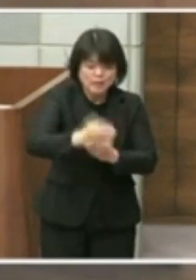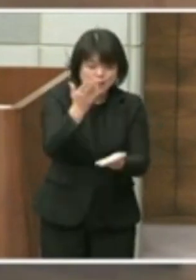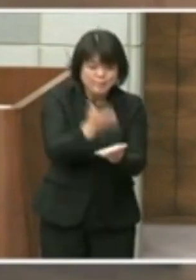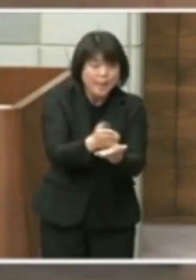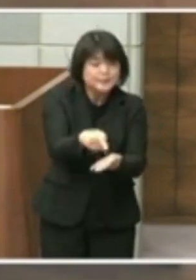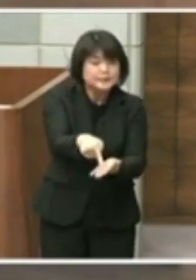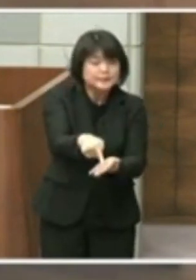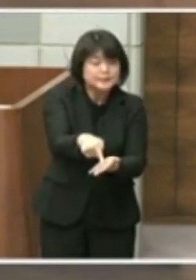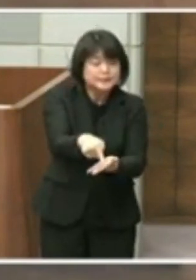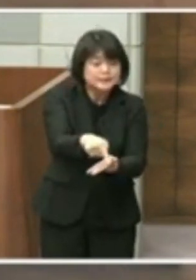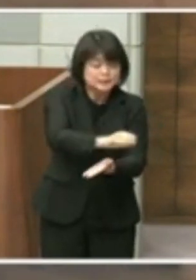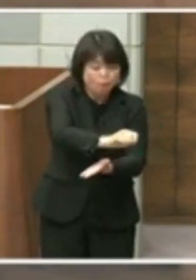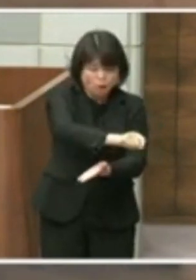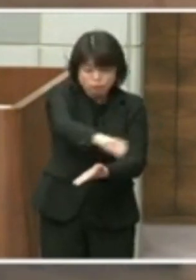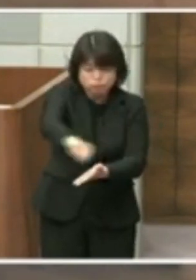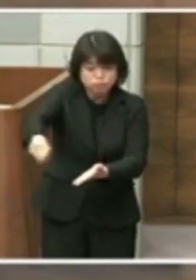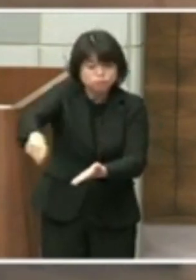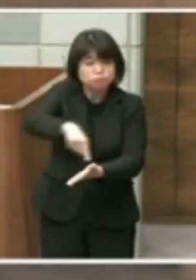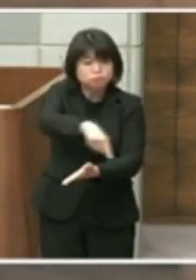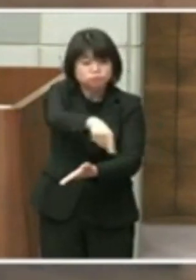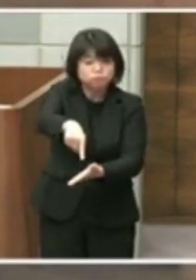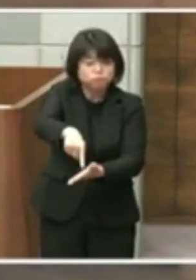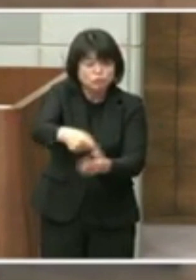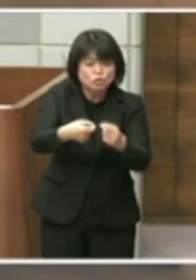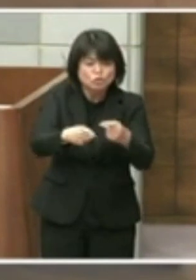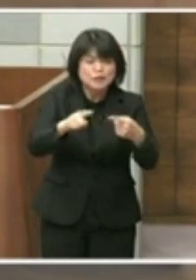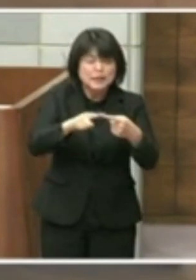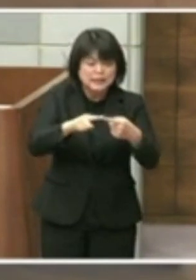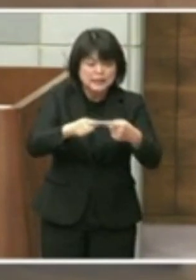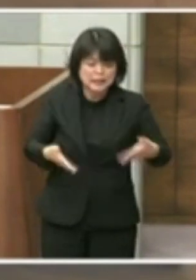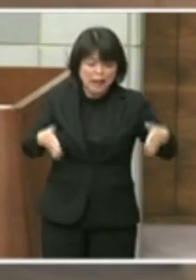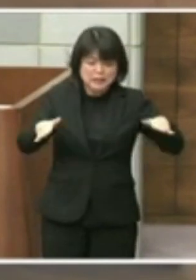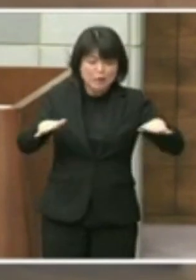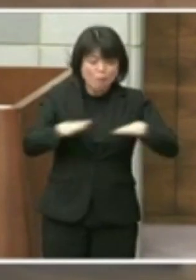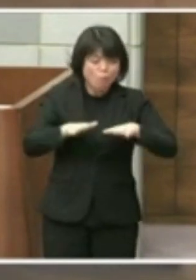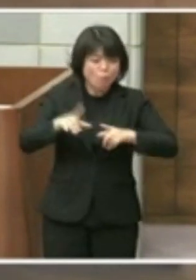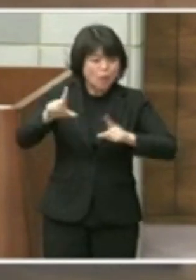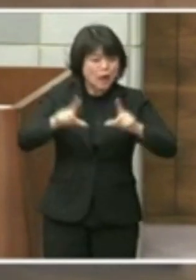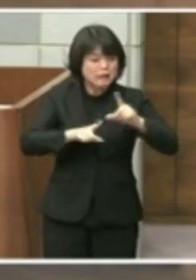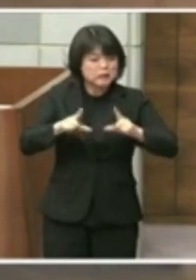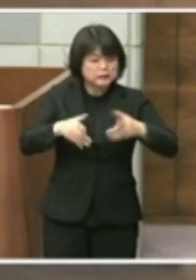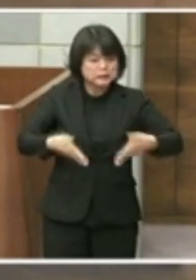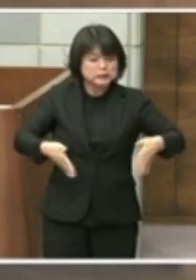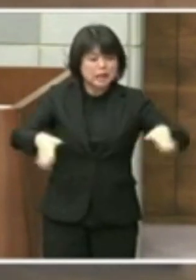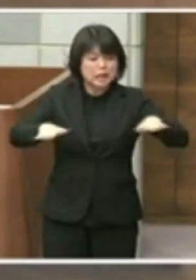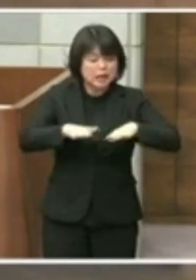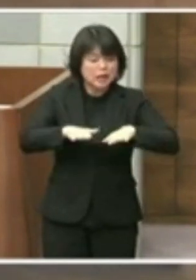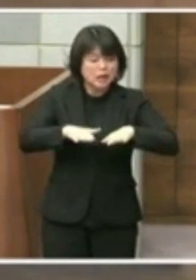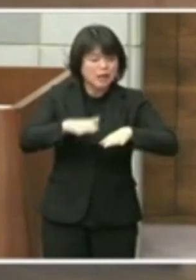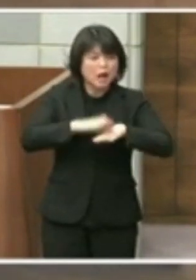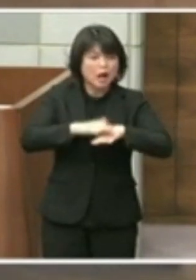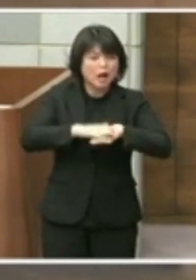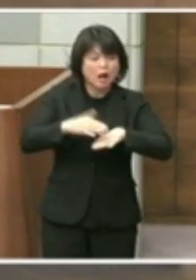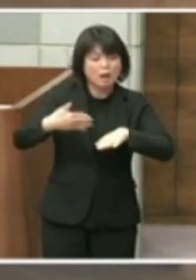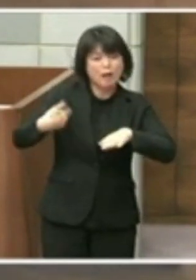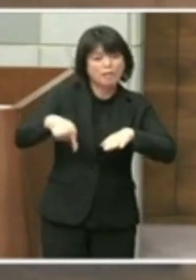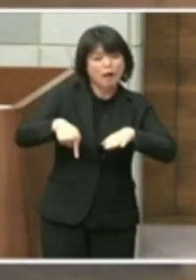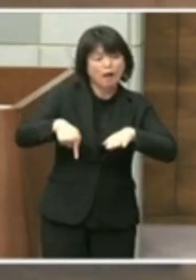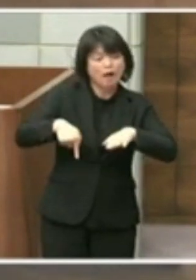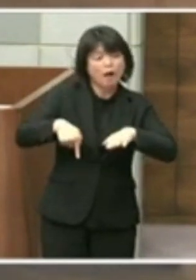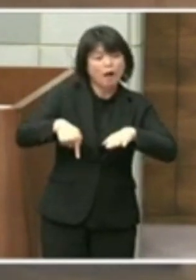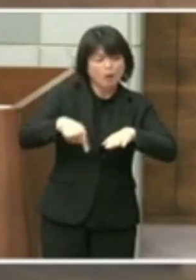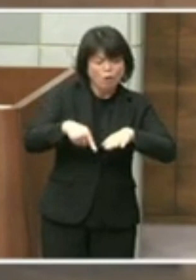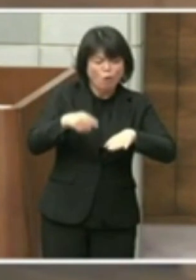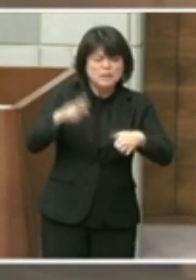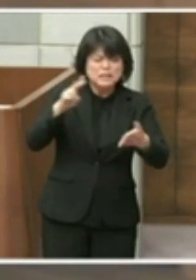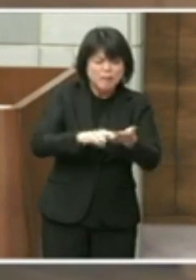示なんかにつきましても、具体的に建物がどういった形で建つかいうのがわからないと、なかなかそういった協議に入